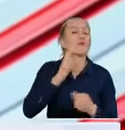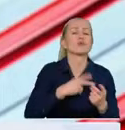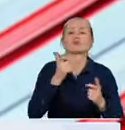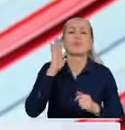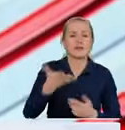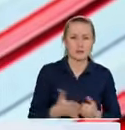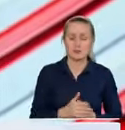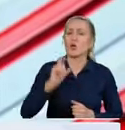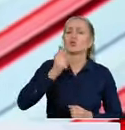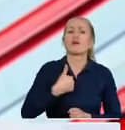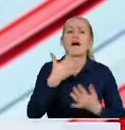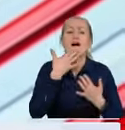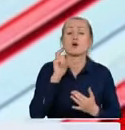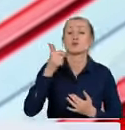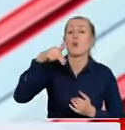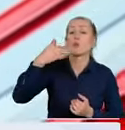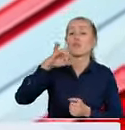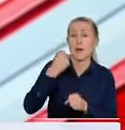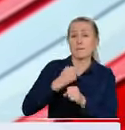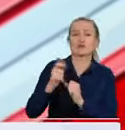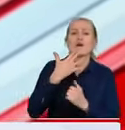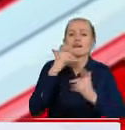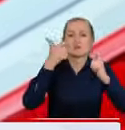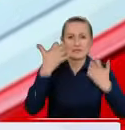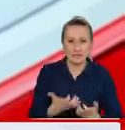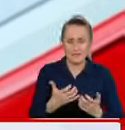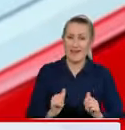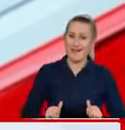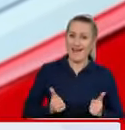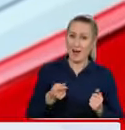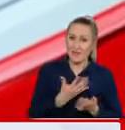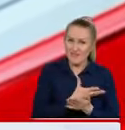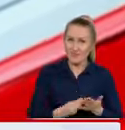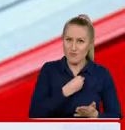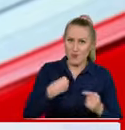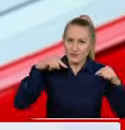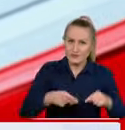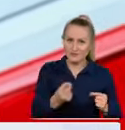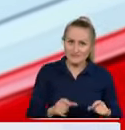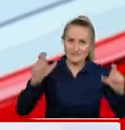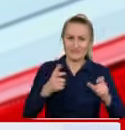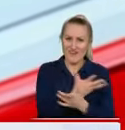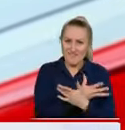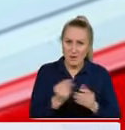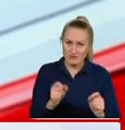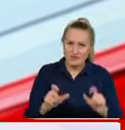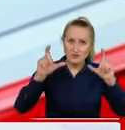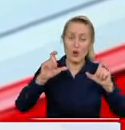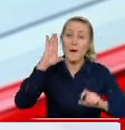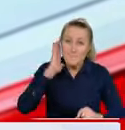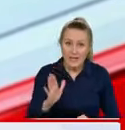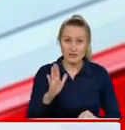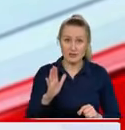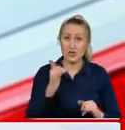mi zależy Unii Pracy? No, żeby płace w Polsce wzrosły. Płace wzrosną, jeżeli będziemy